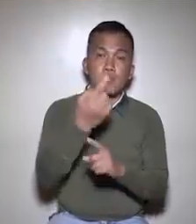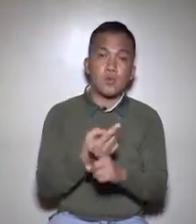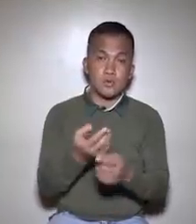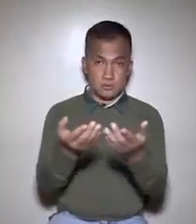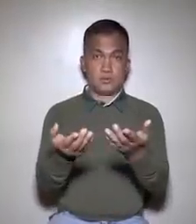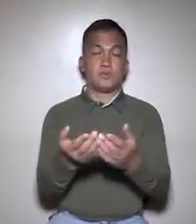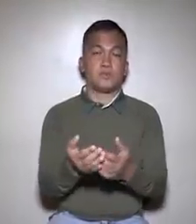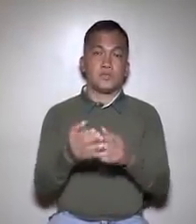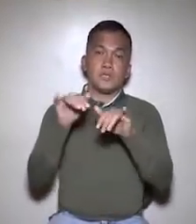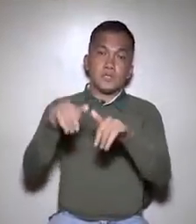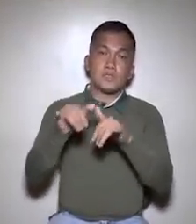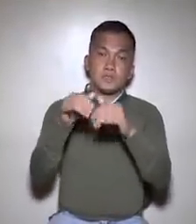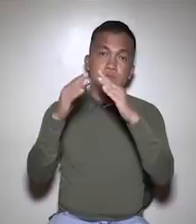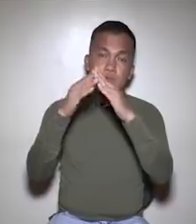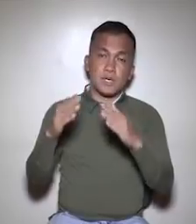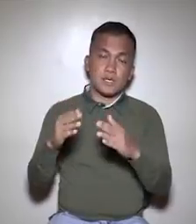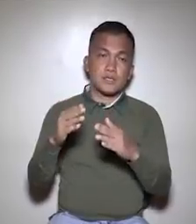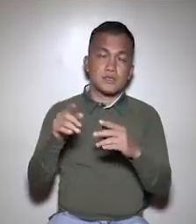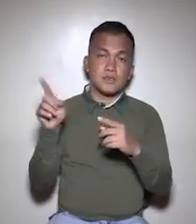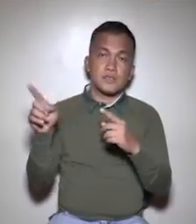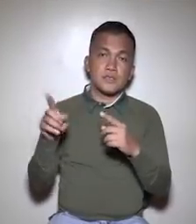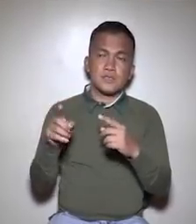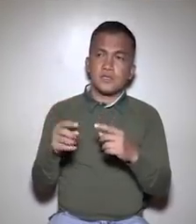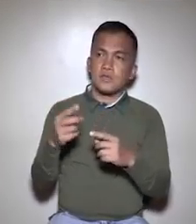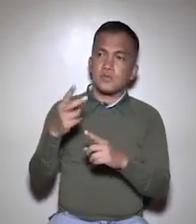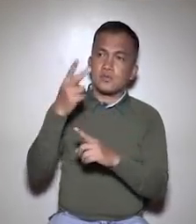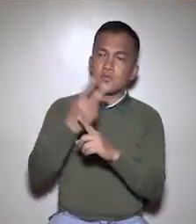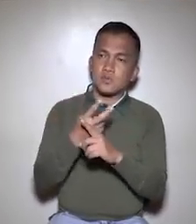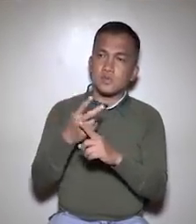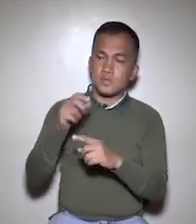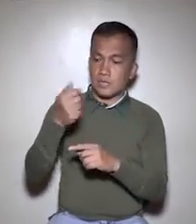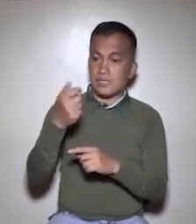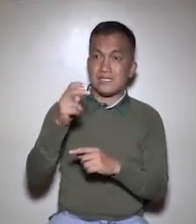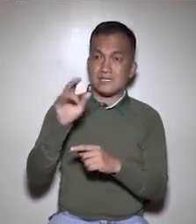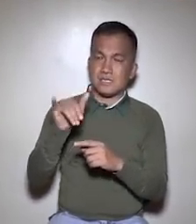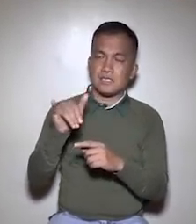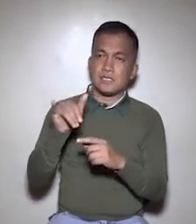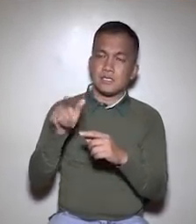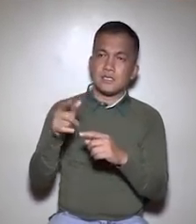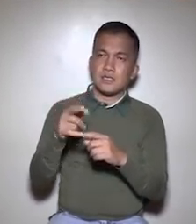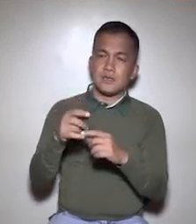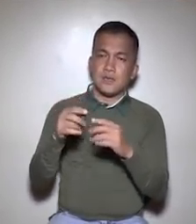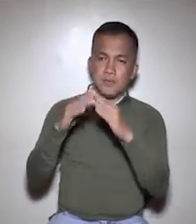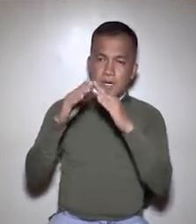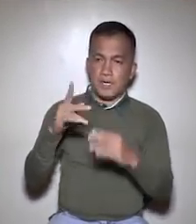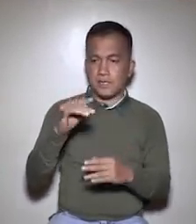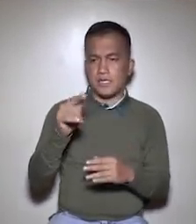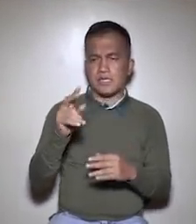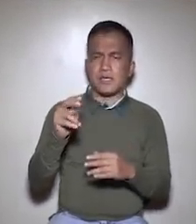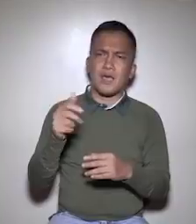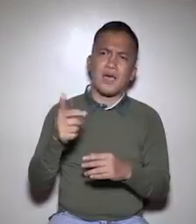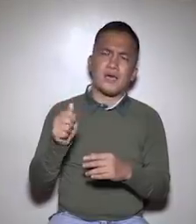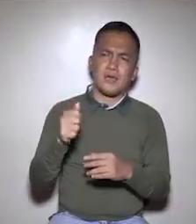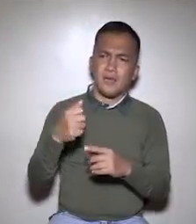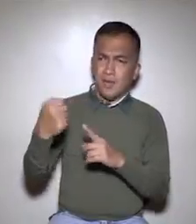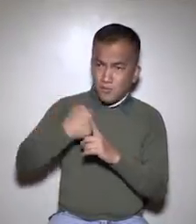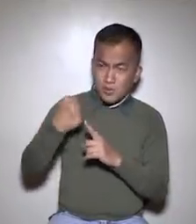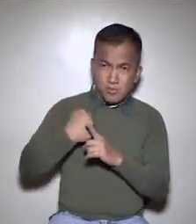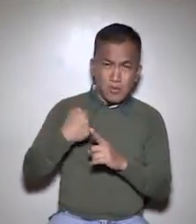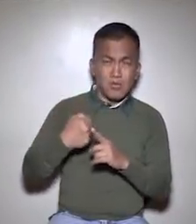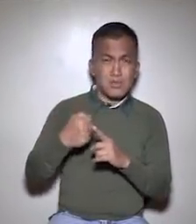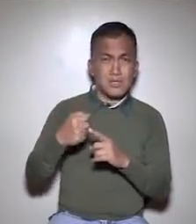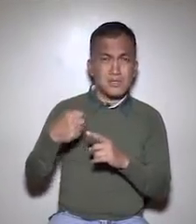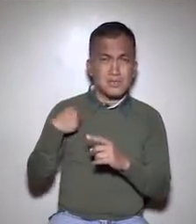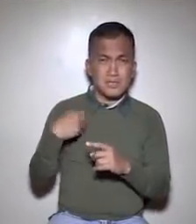Ilang buwan po ba kayo na nanirahan doon sa bahay kanina? Ano po, dalawang buwan ako nanirahan sa agency, dalawang buwan sa bahay kanina. Binugbog po ako